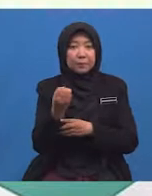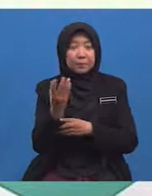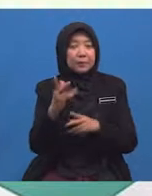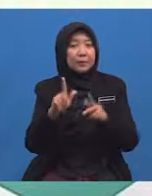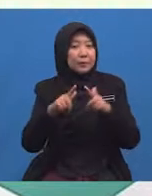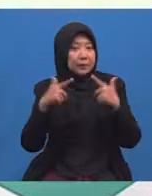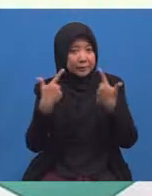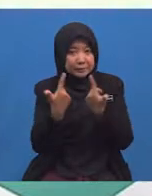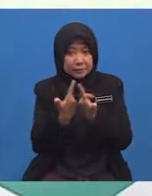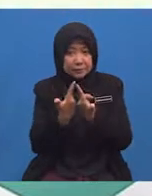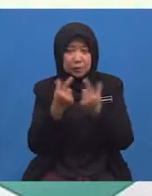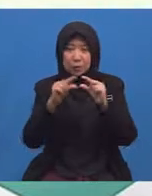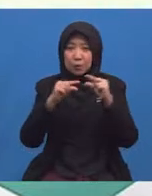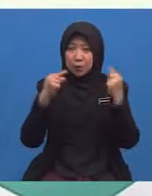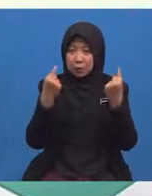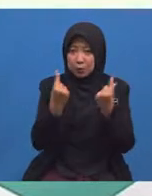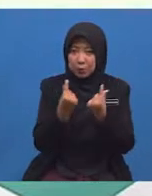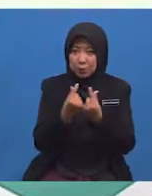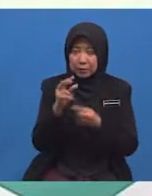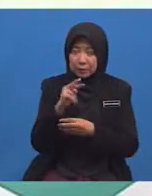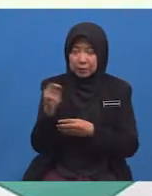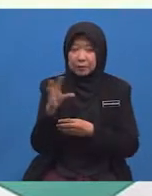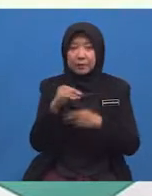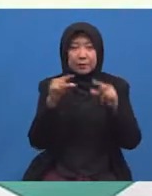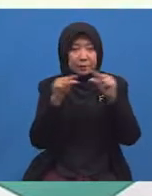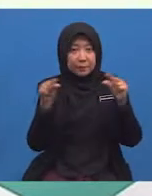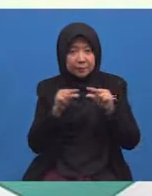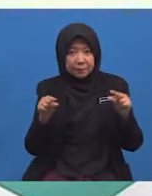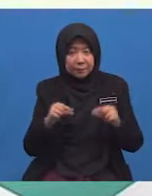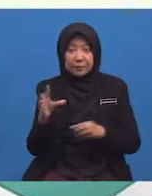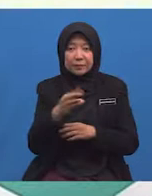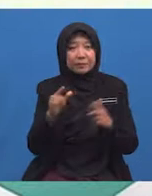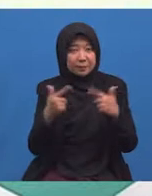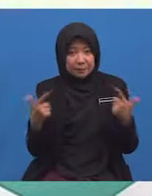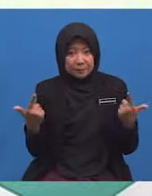kelas, golongan, lapisan dan sebagainya.